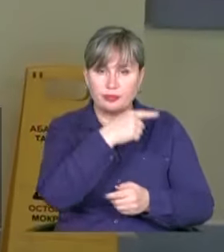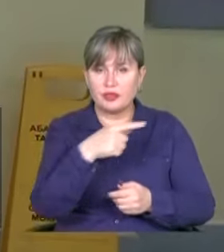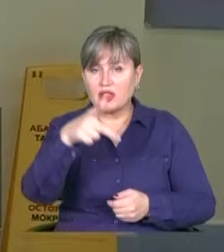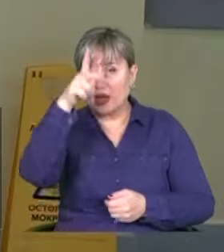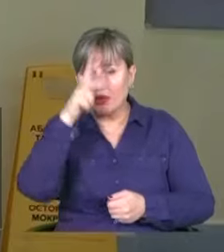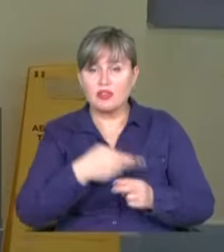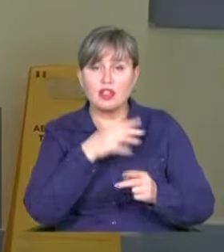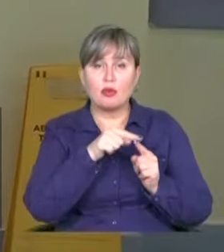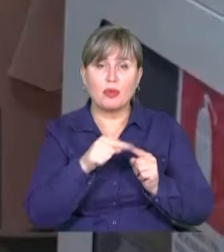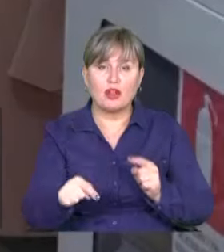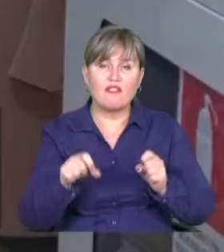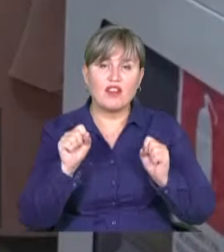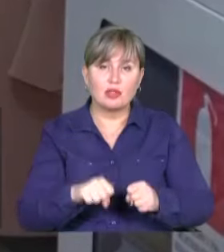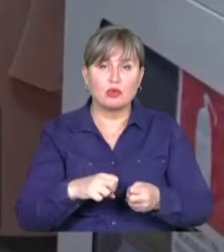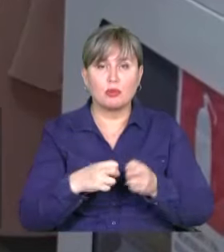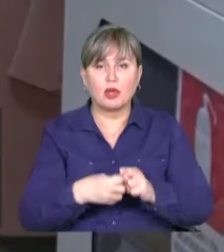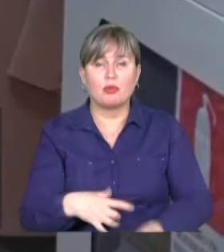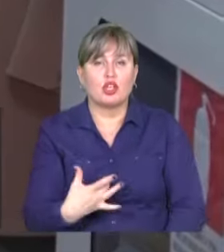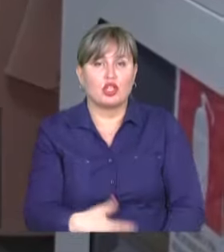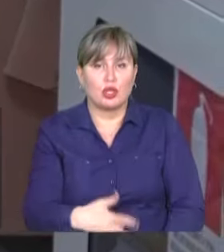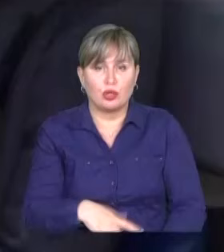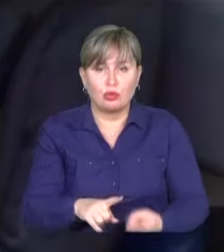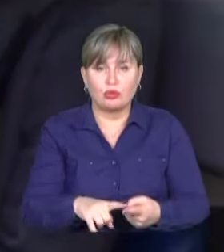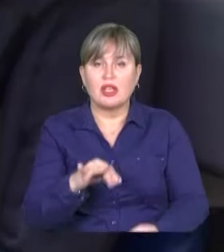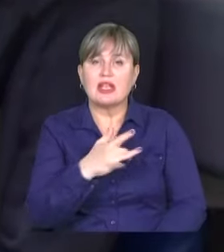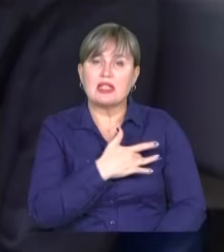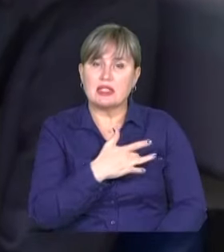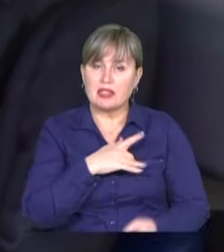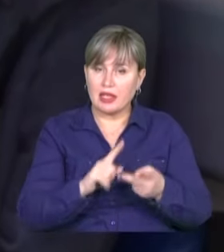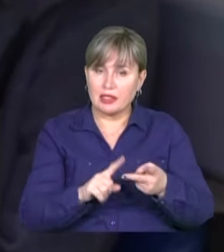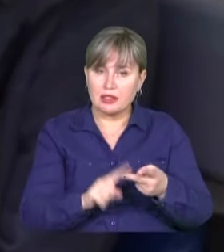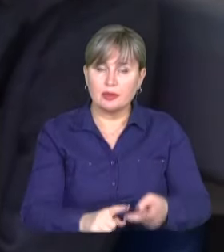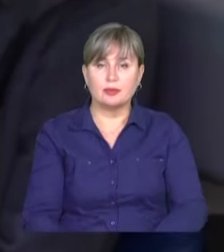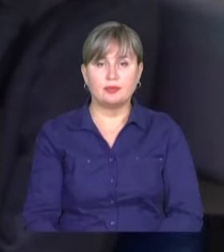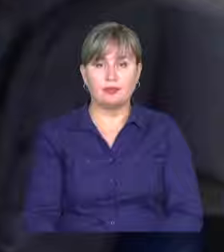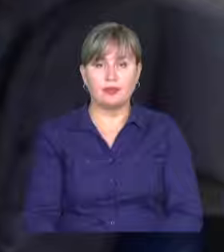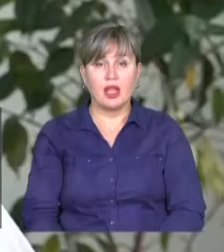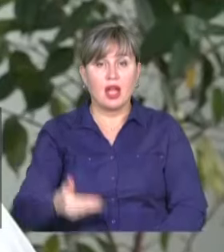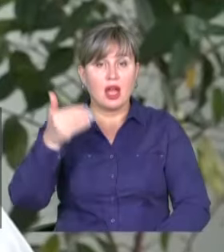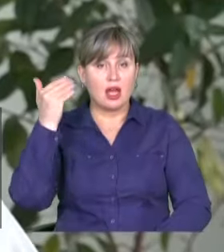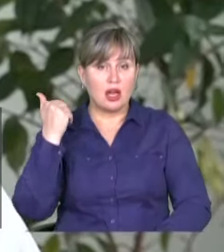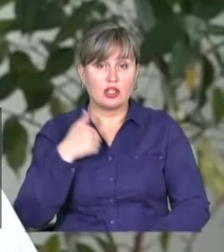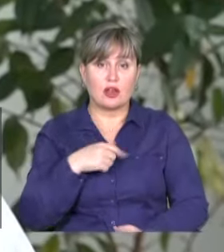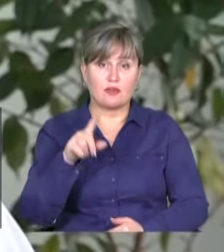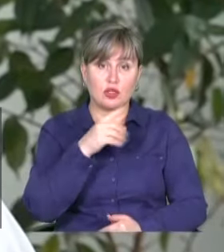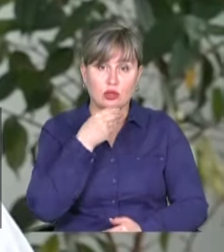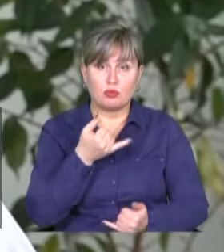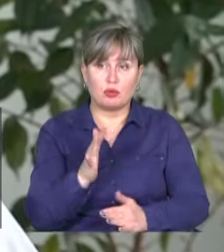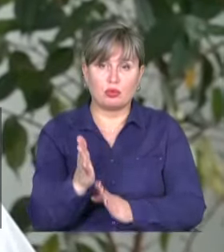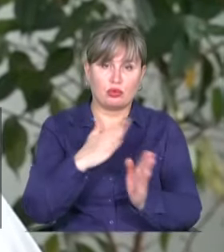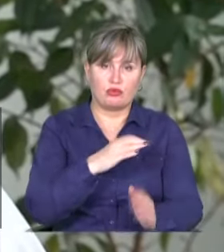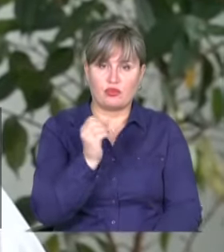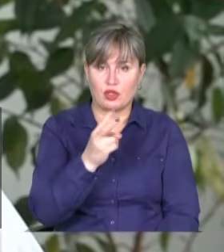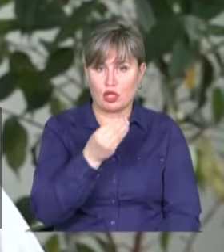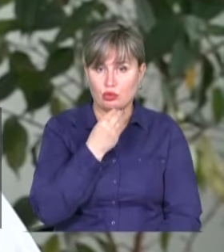этот период возможны проблемы с желудочно-кишечным трактом и сердечно-сосудистой системой. Раньше в час кушал, теперь будет кушать 12 часов.